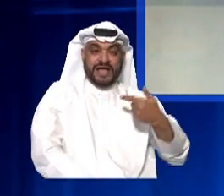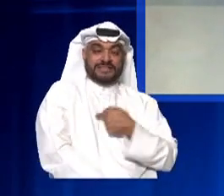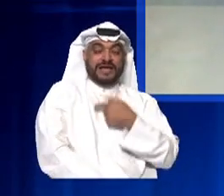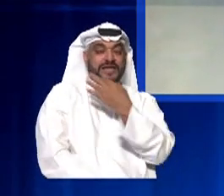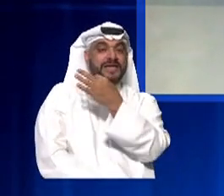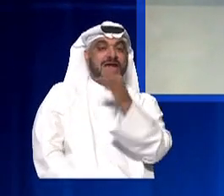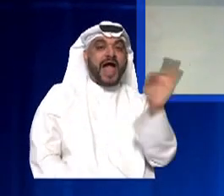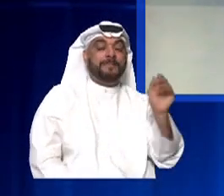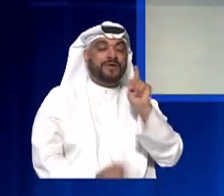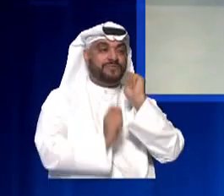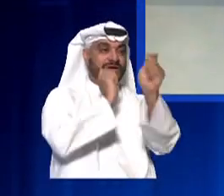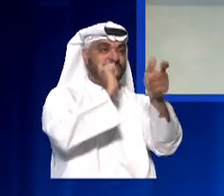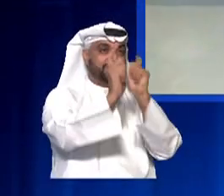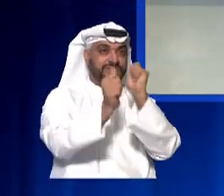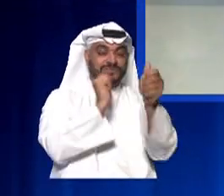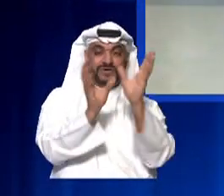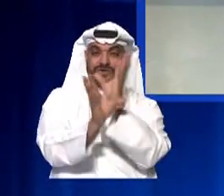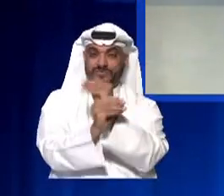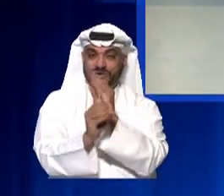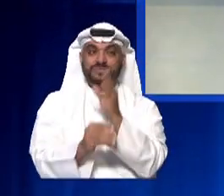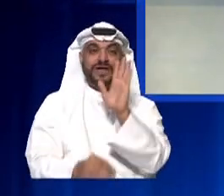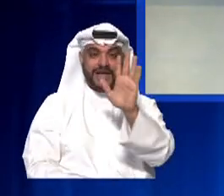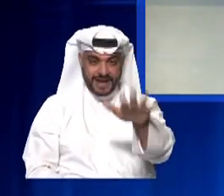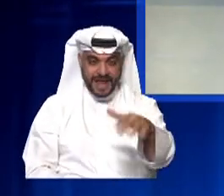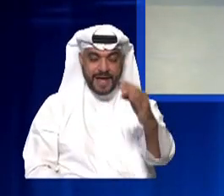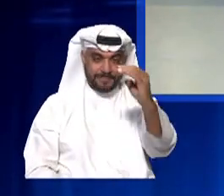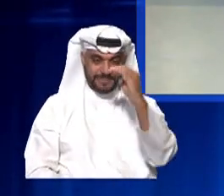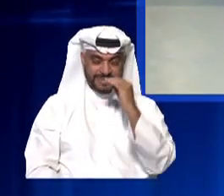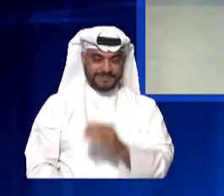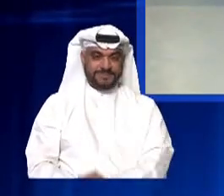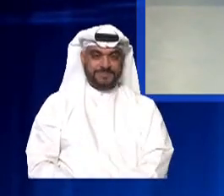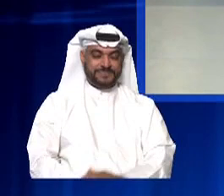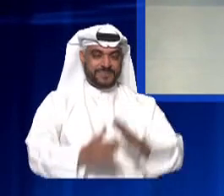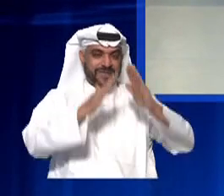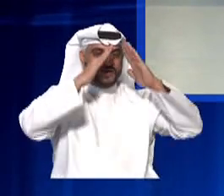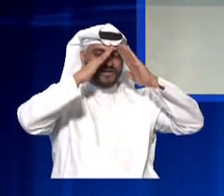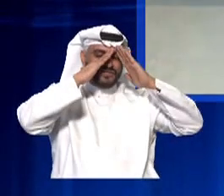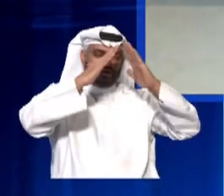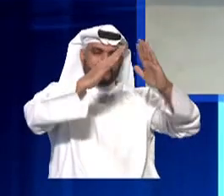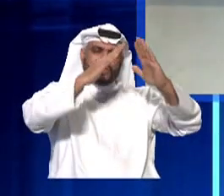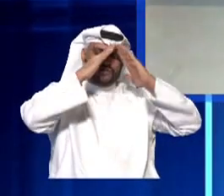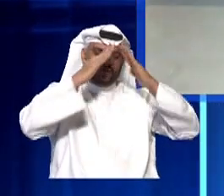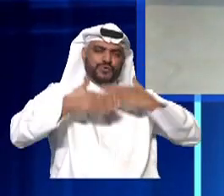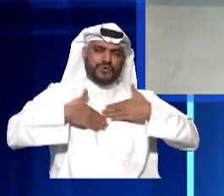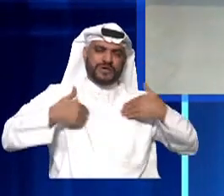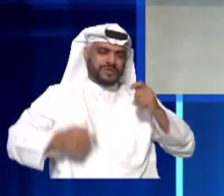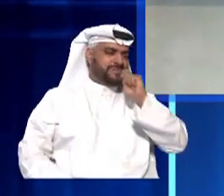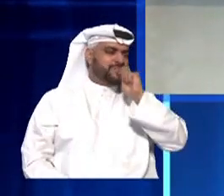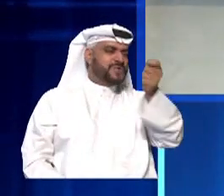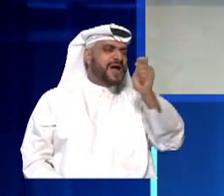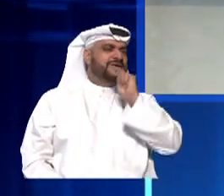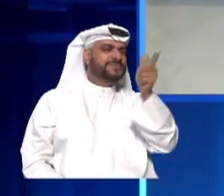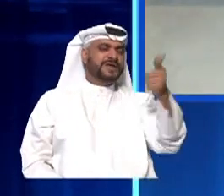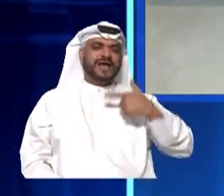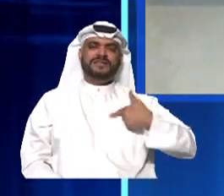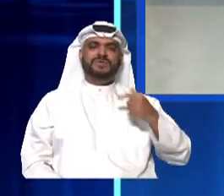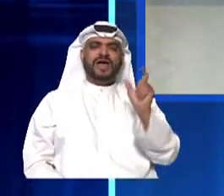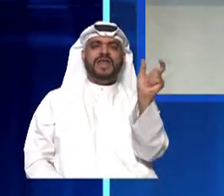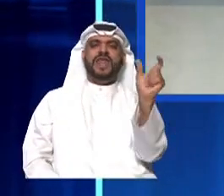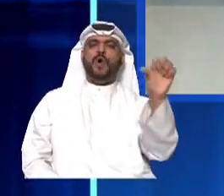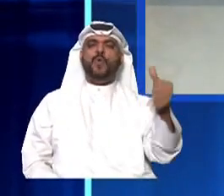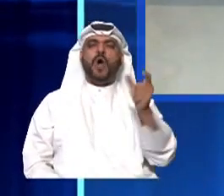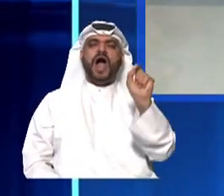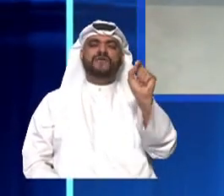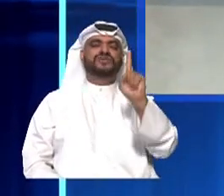حتى المحلات التجارية وحتى الاسواق الموازية. نعم، شكرا نواف، ونتمنى إن شاء الله من الجميع مواصلة